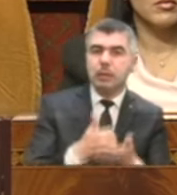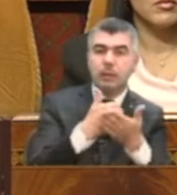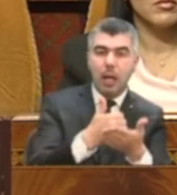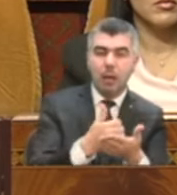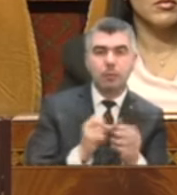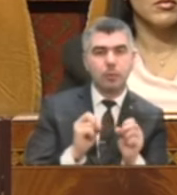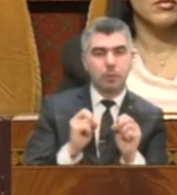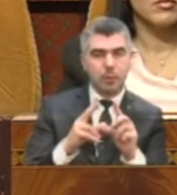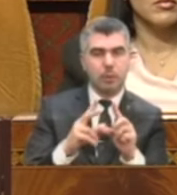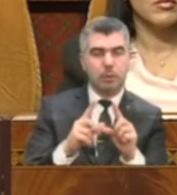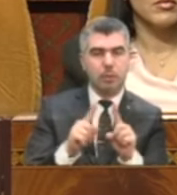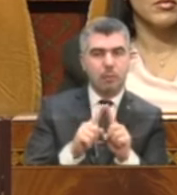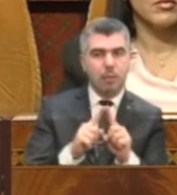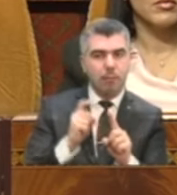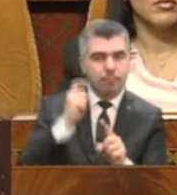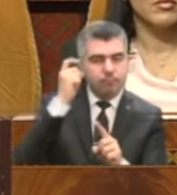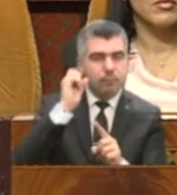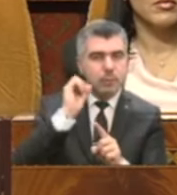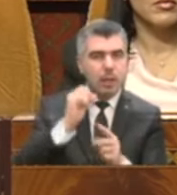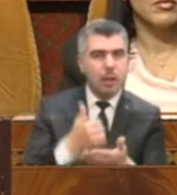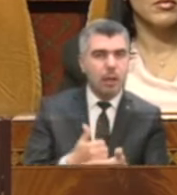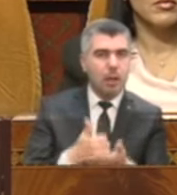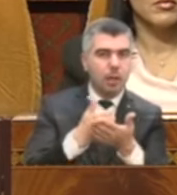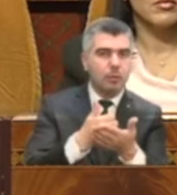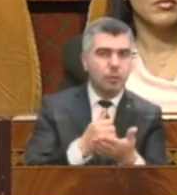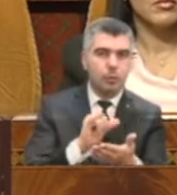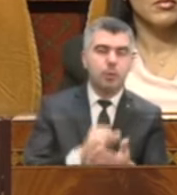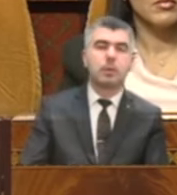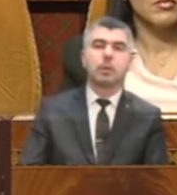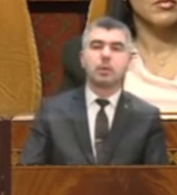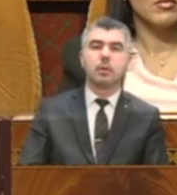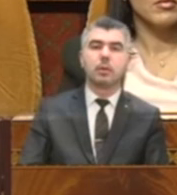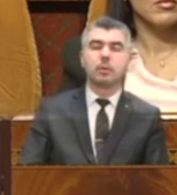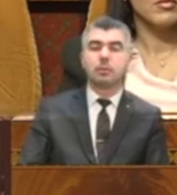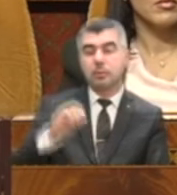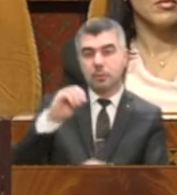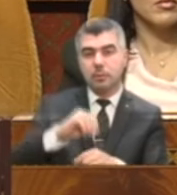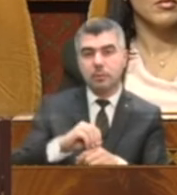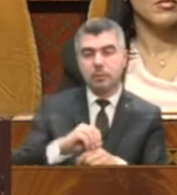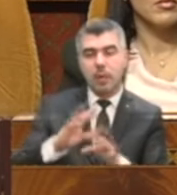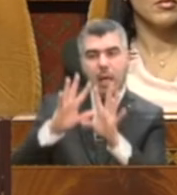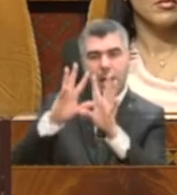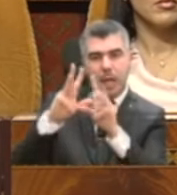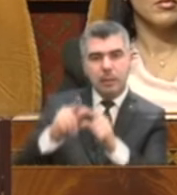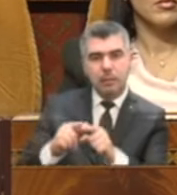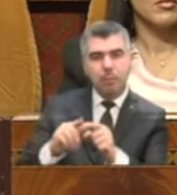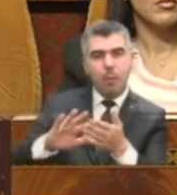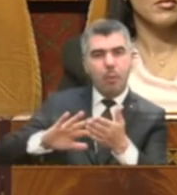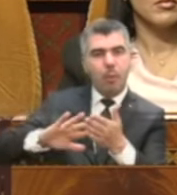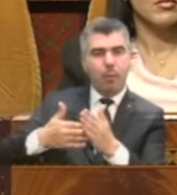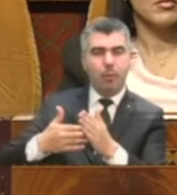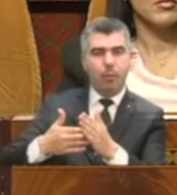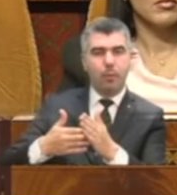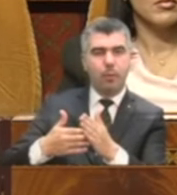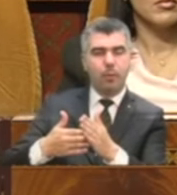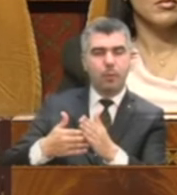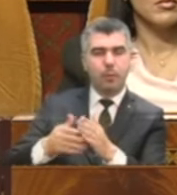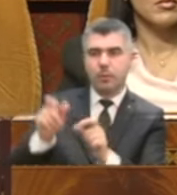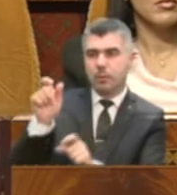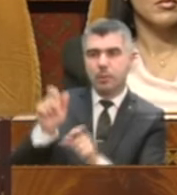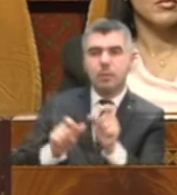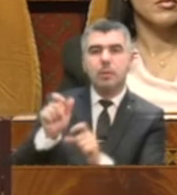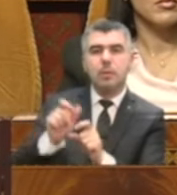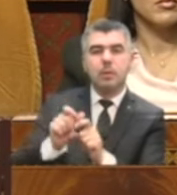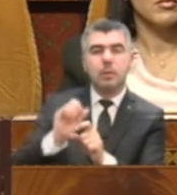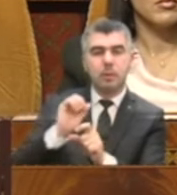كيفية التصور ديالكم فيما يتعلق بهذا الدعم لهذه الفئة، ثم بعد ذلك إحصاء شامل وعام لهذه، خاصة لهذه